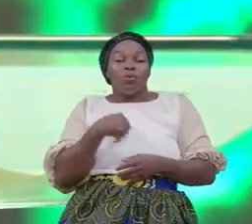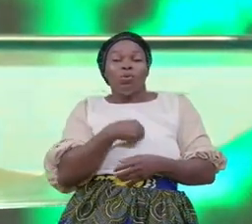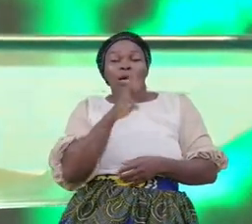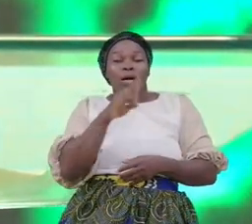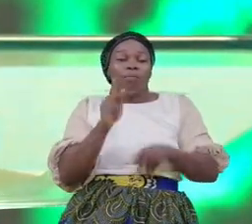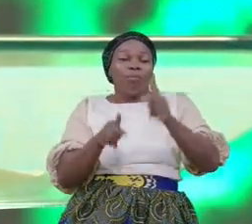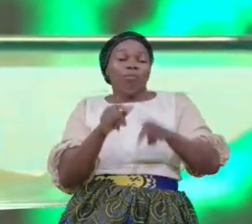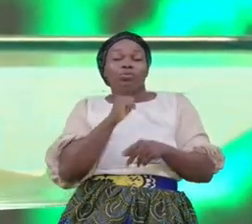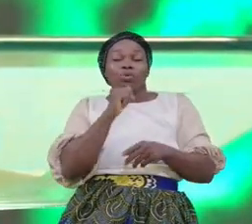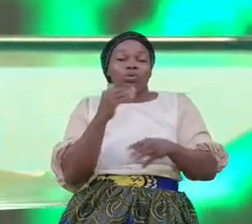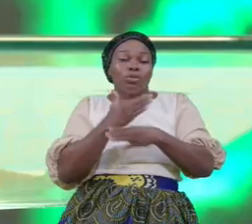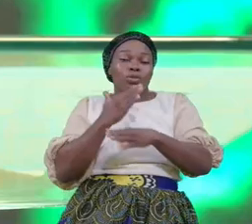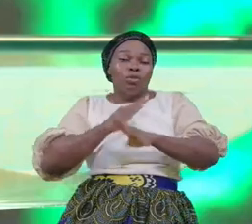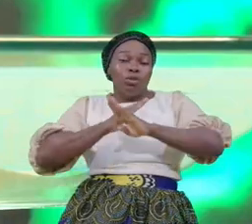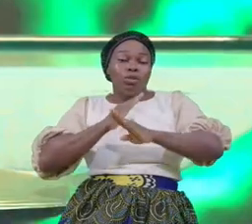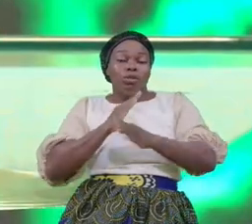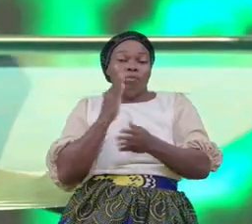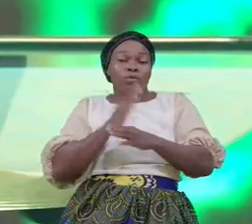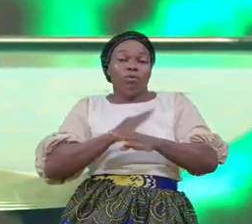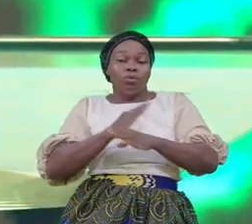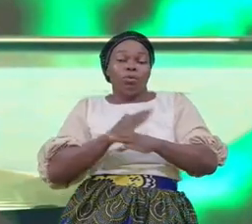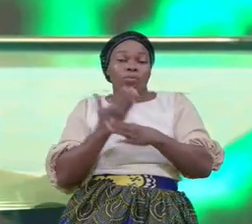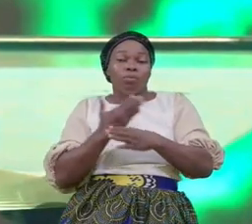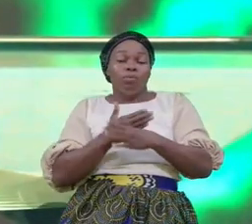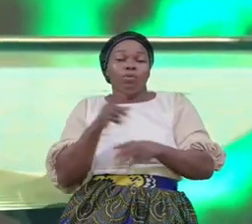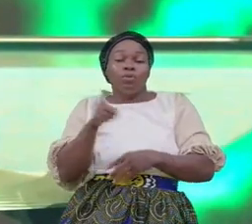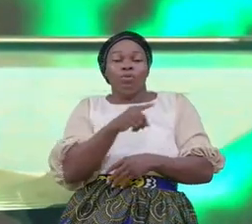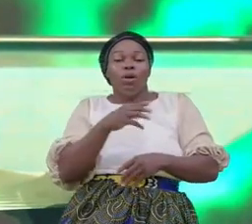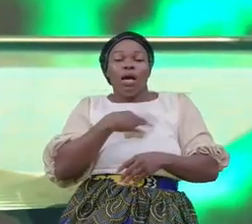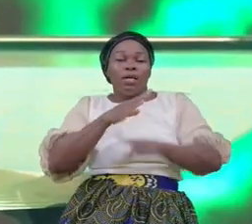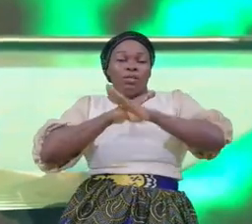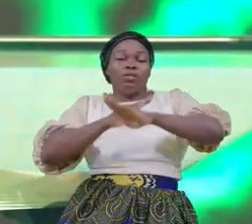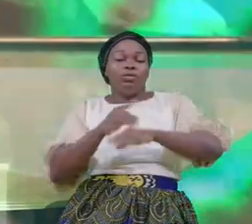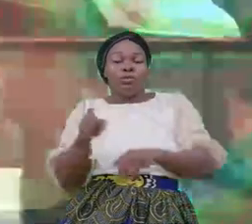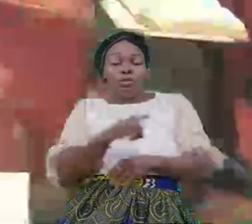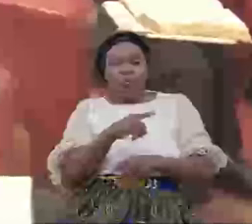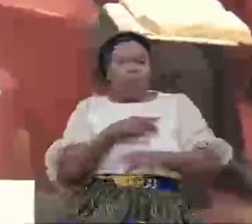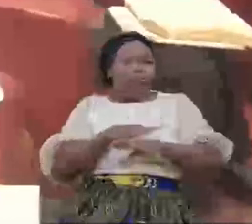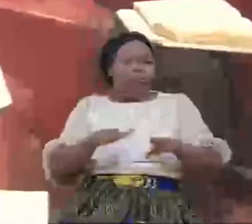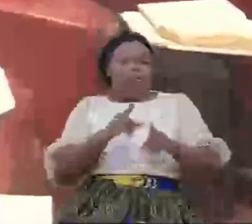Nous allons le faire. Et ils te parlent face à face. Il ne faut pas leur répondre. Dieu va